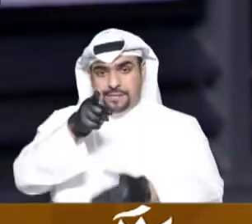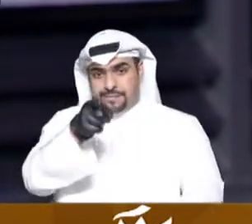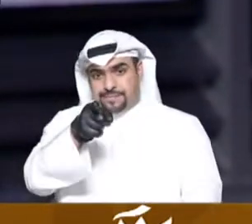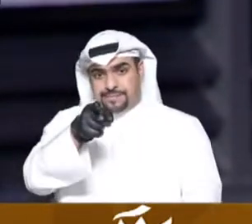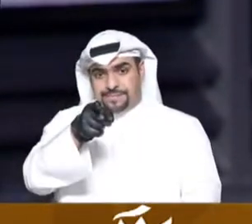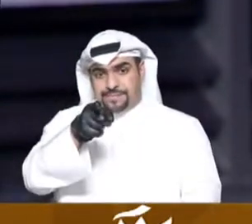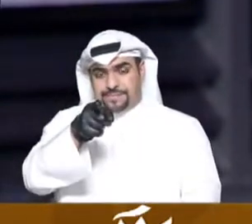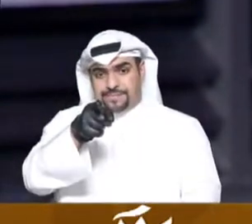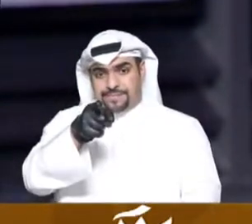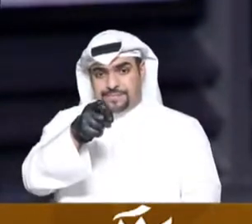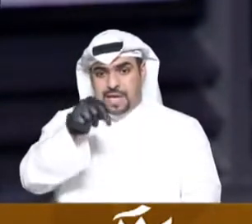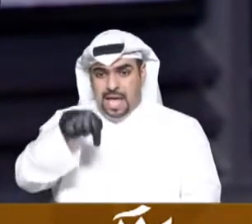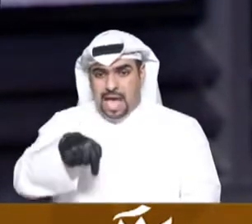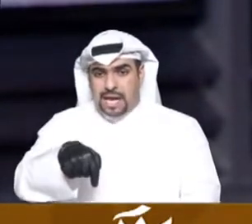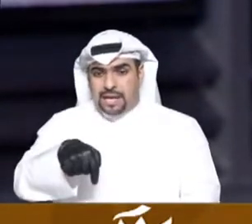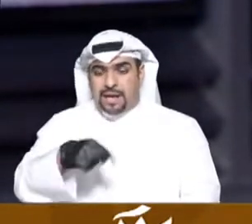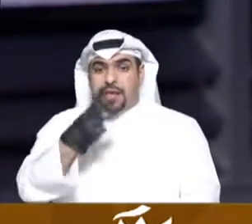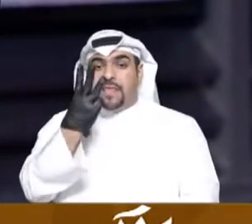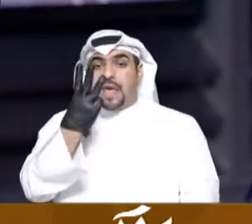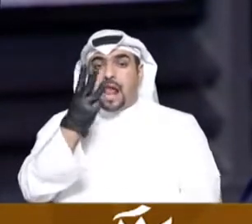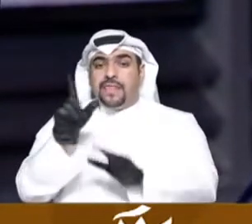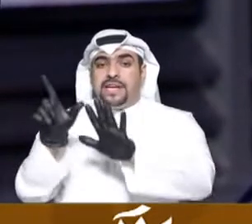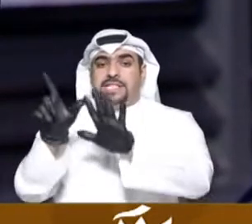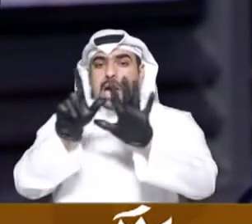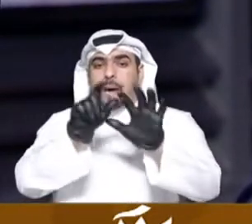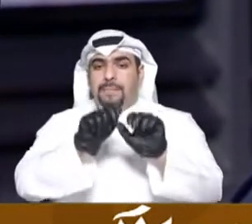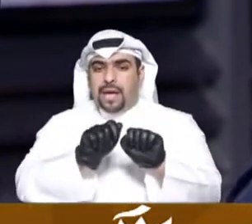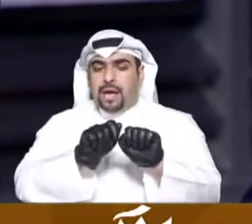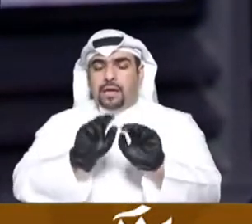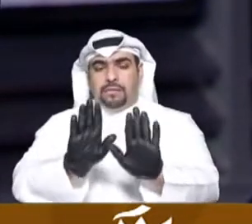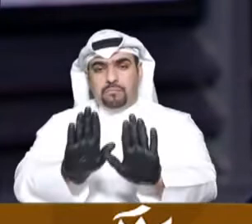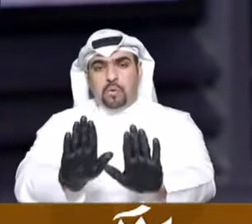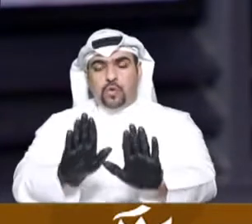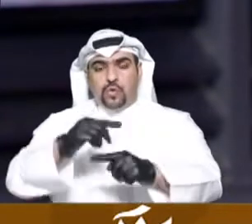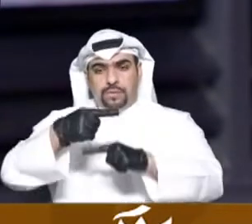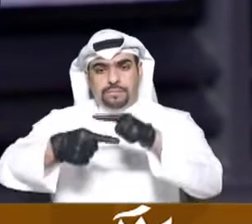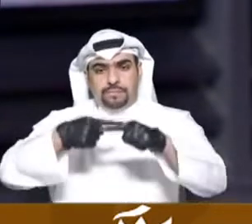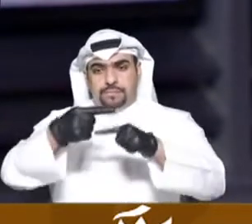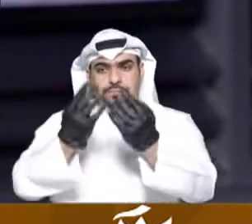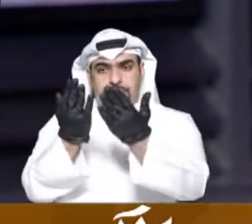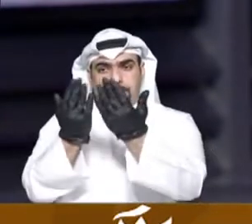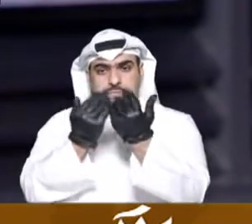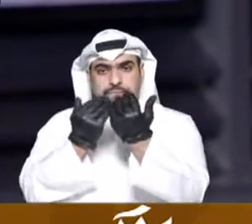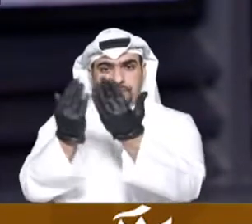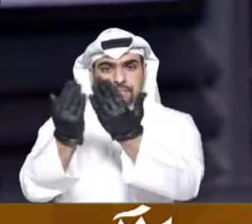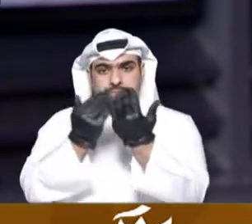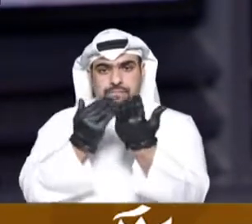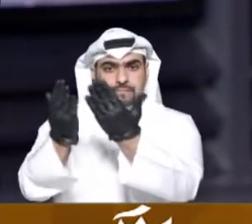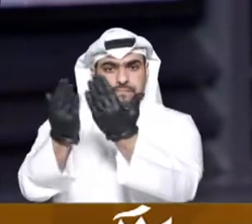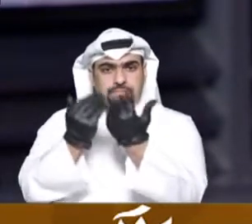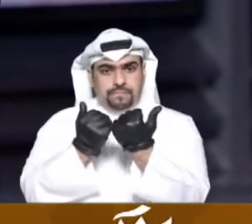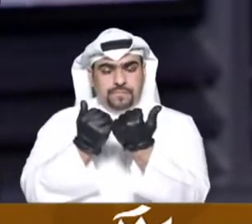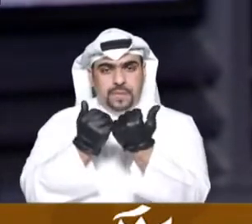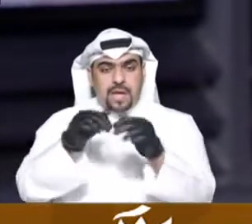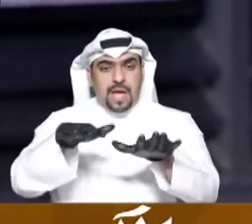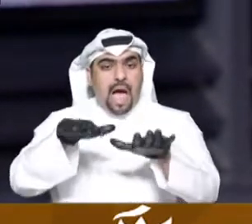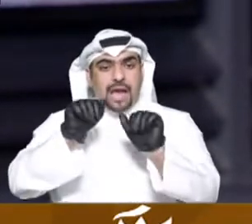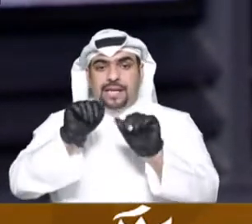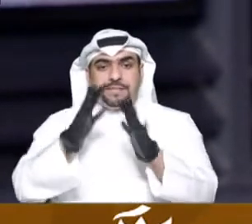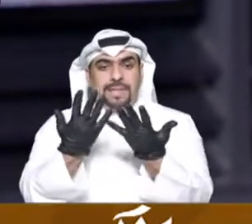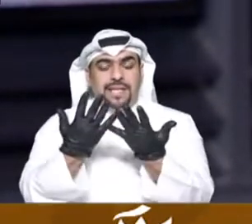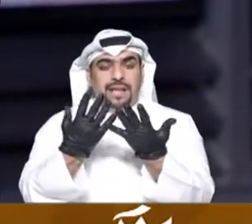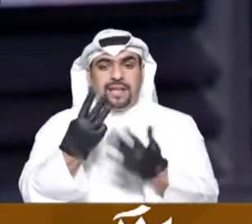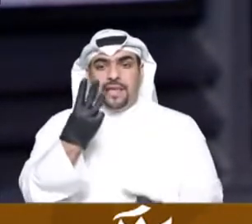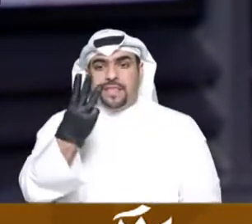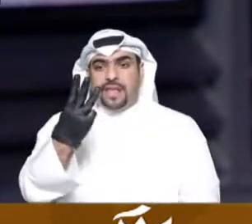بلشين فيه اكثر من 3 اسابيع، اللي هو من 1/4 إلى تاريخ 30/4. طبعا هذا القرار يمكن